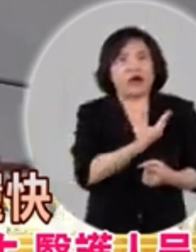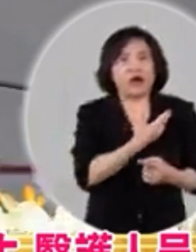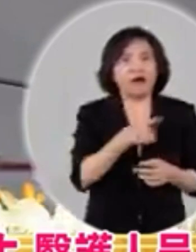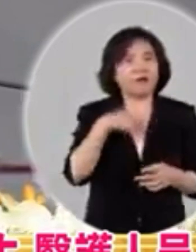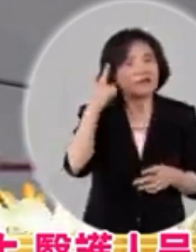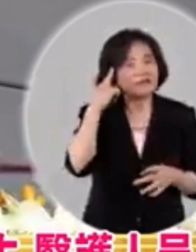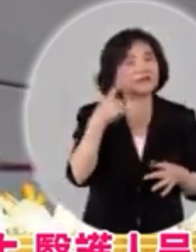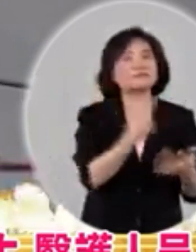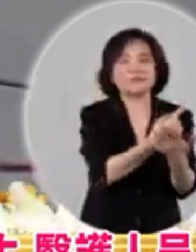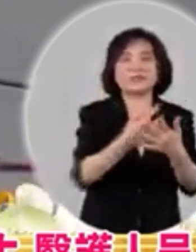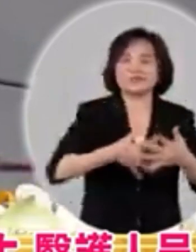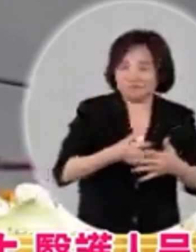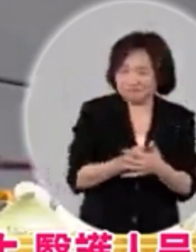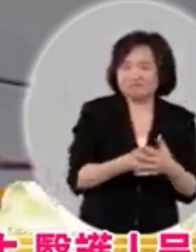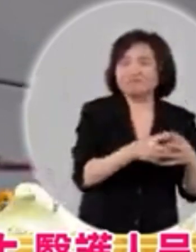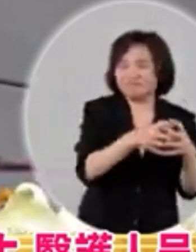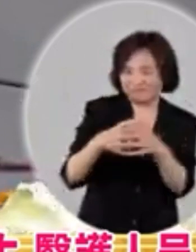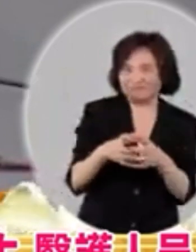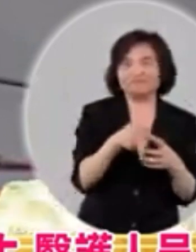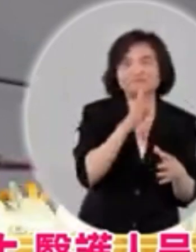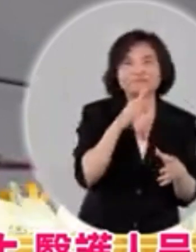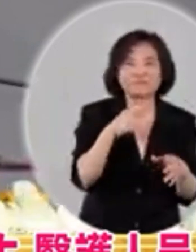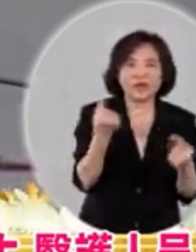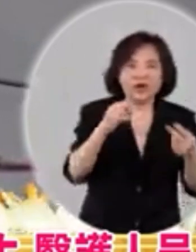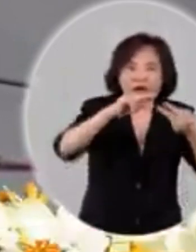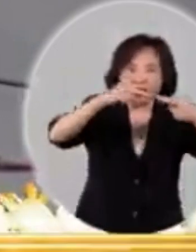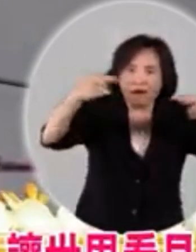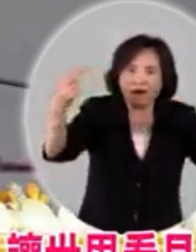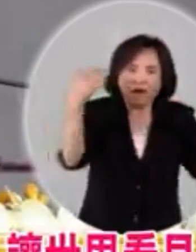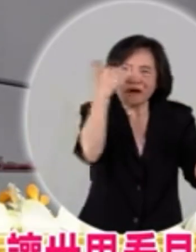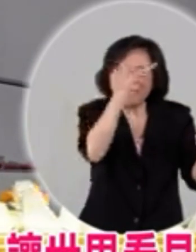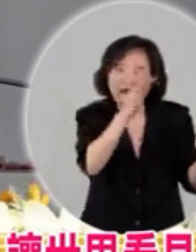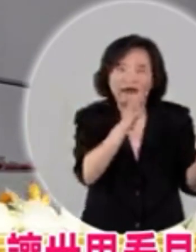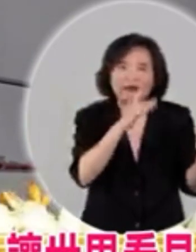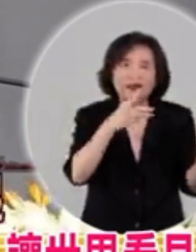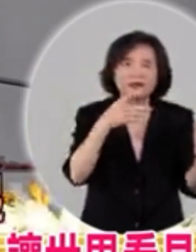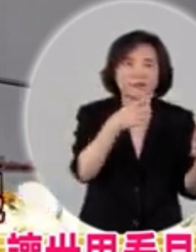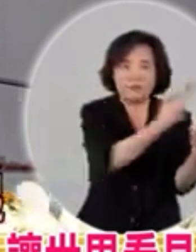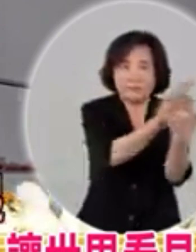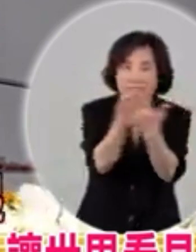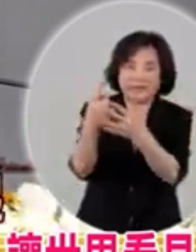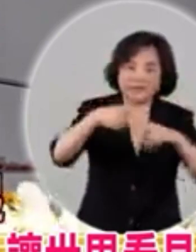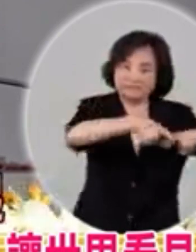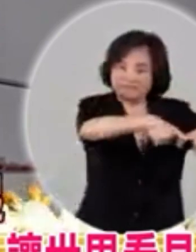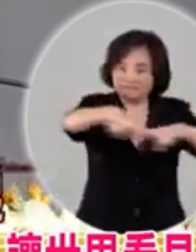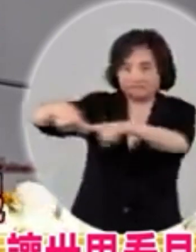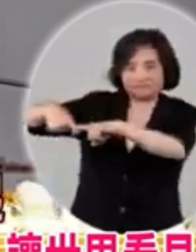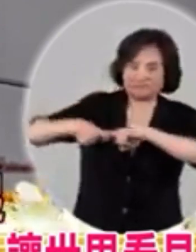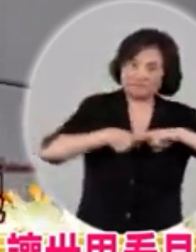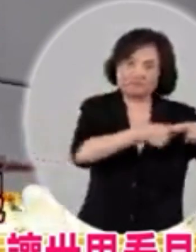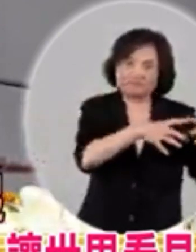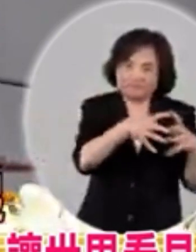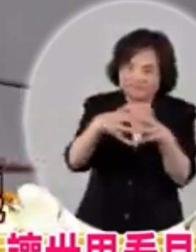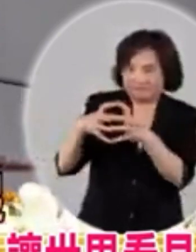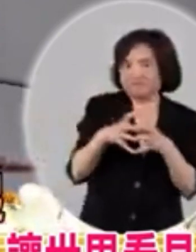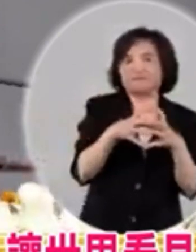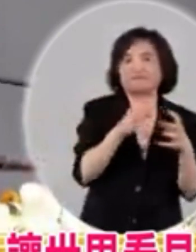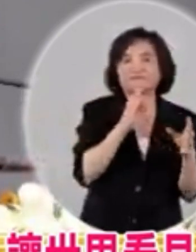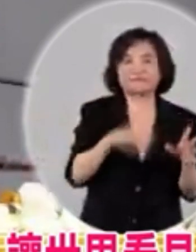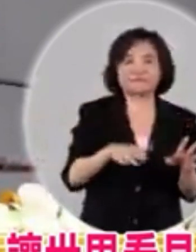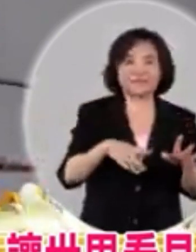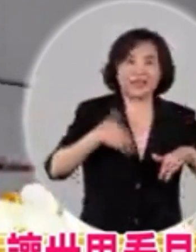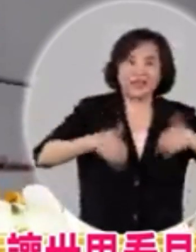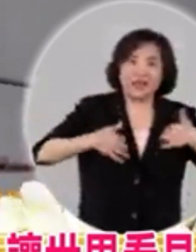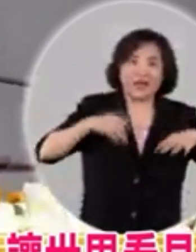共同体，它是一条无形的线，把我们每个人牵在一起，喜怒哀